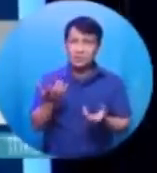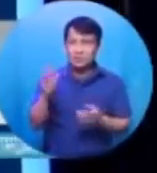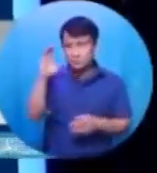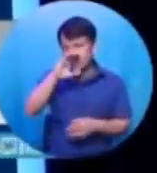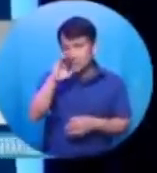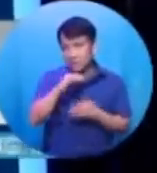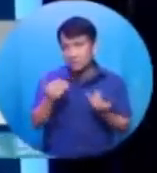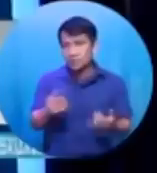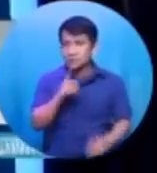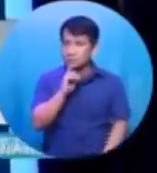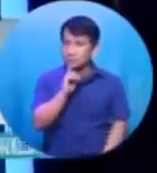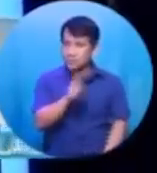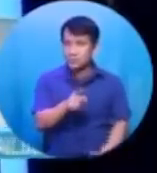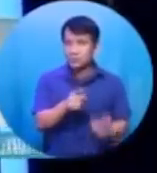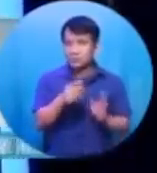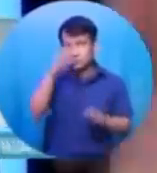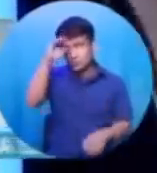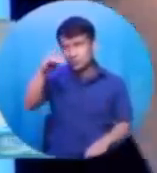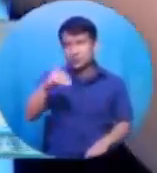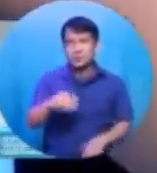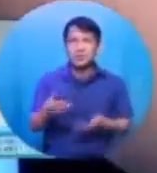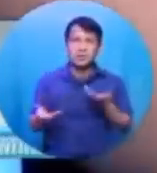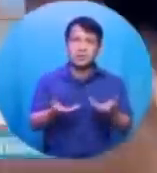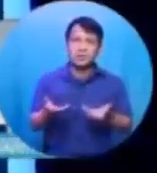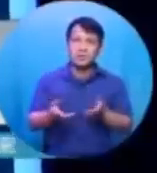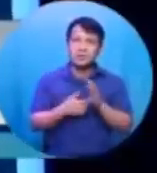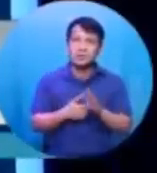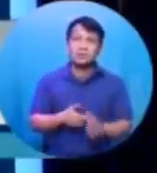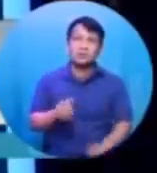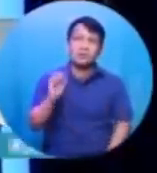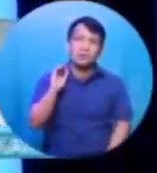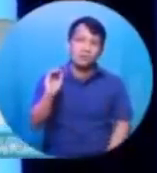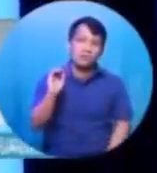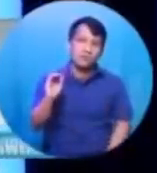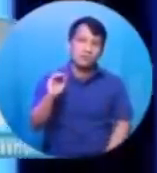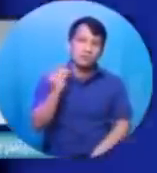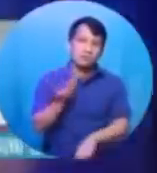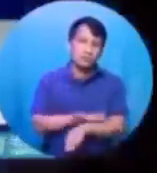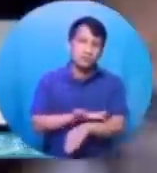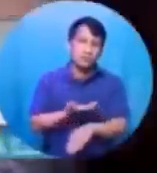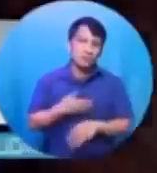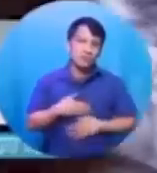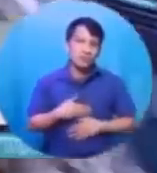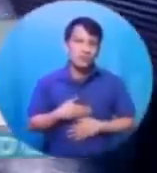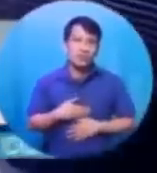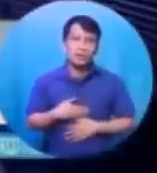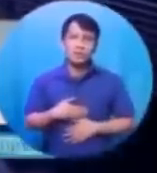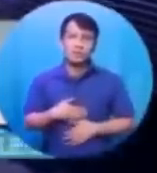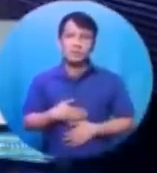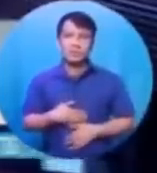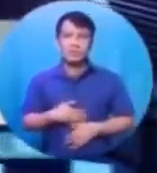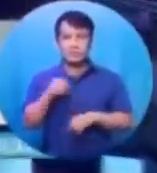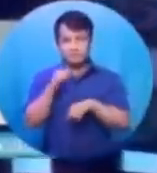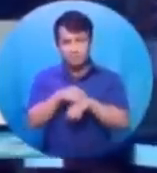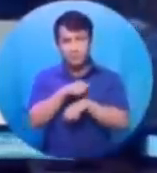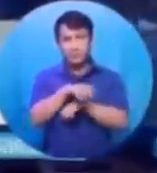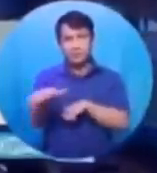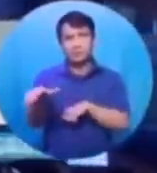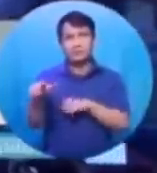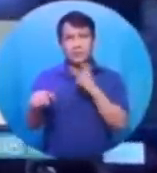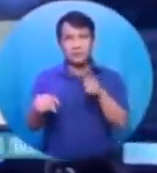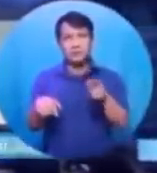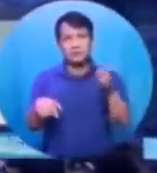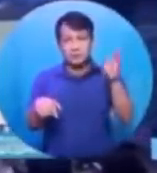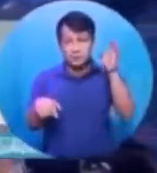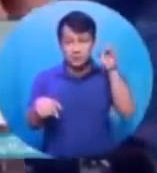Maghanap ka na lang ng tunay na lalaki, ate, at magkaroon ka ng sarili mong anak. Yun. Isa pa yun sa mga advice na binibigay nila kay